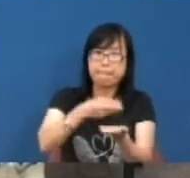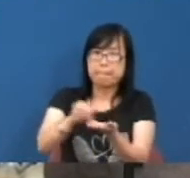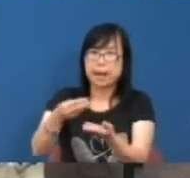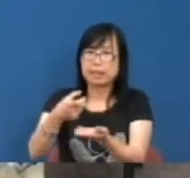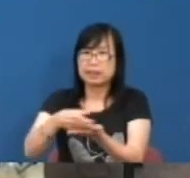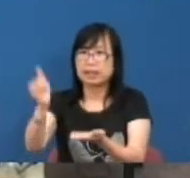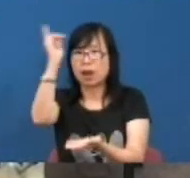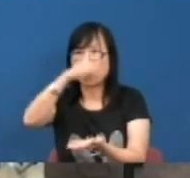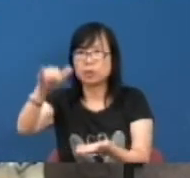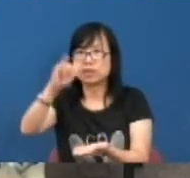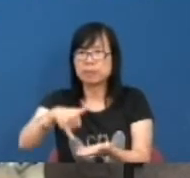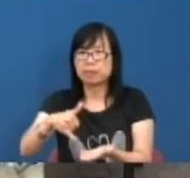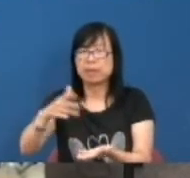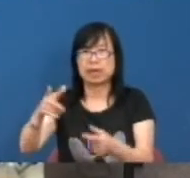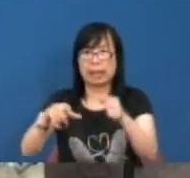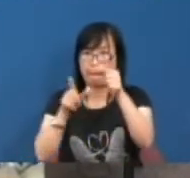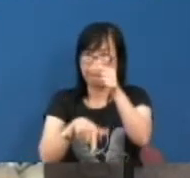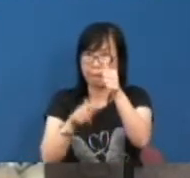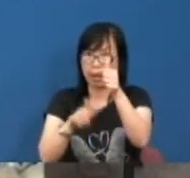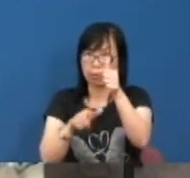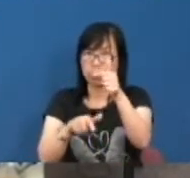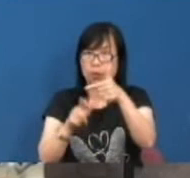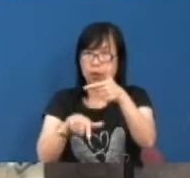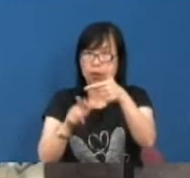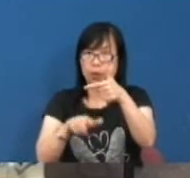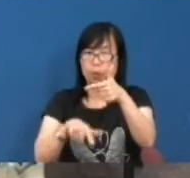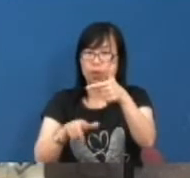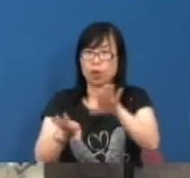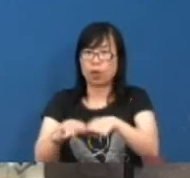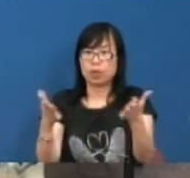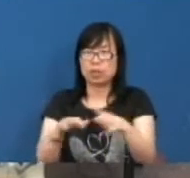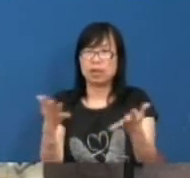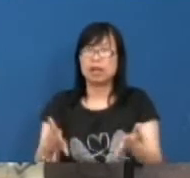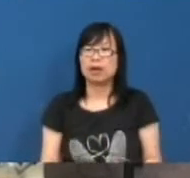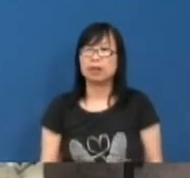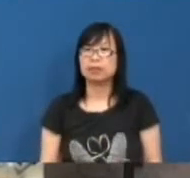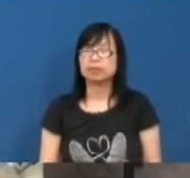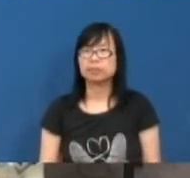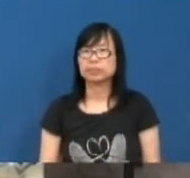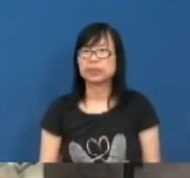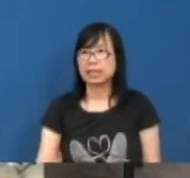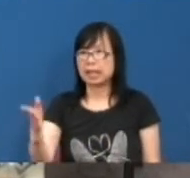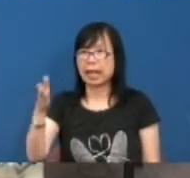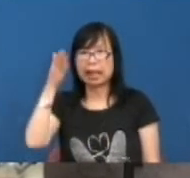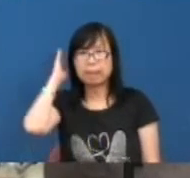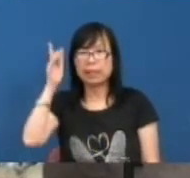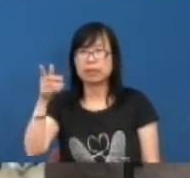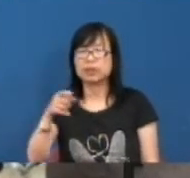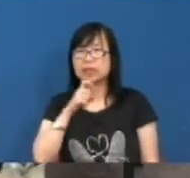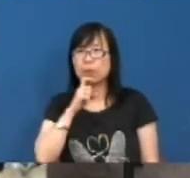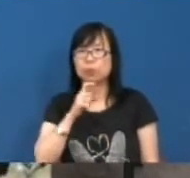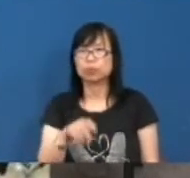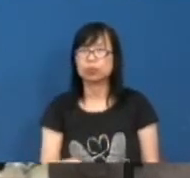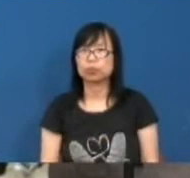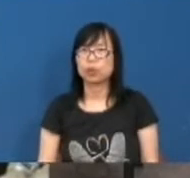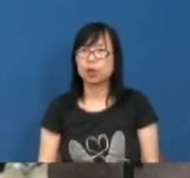嗰6,000元就話而家8月開始啦。咁但係你睇到咧，我哋嗰陣時咧就Chris 你都有份啦。我哋專業動力